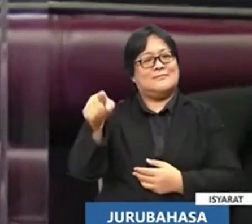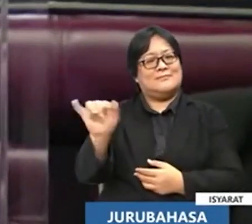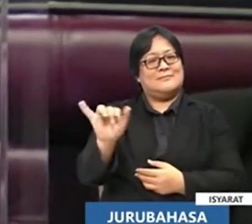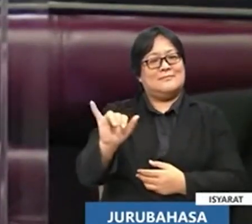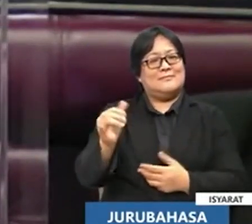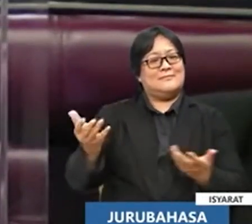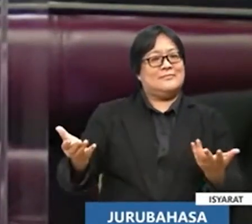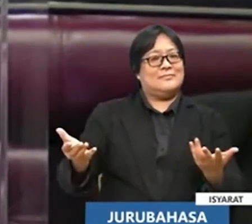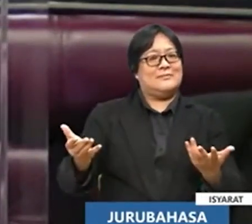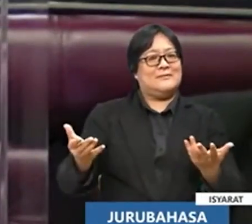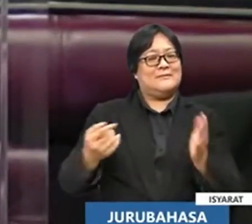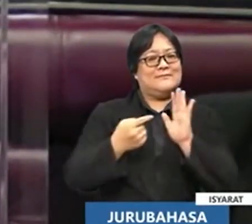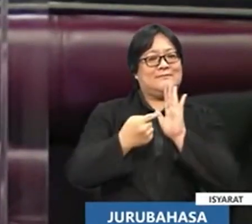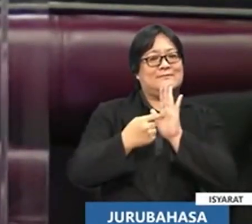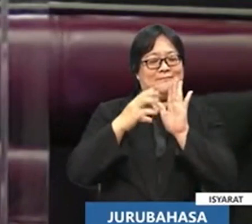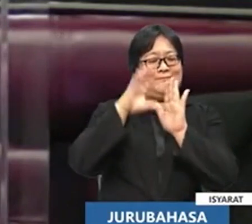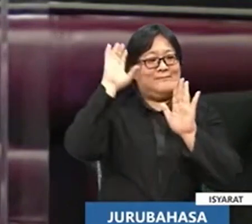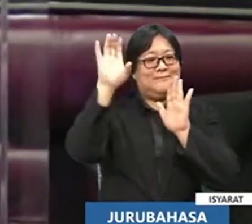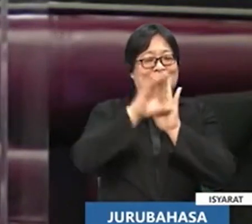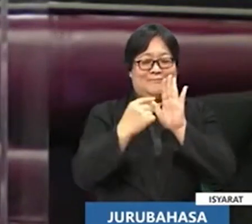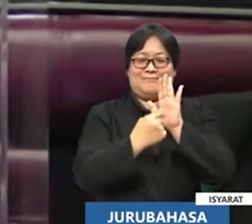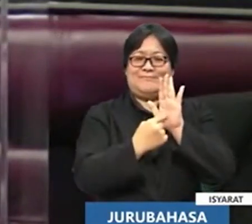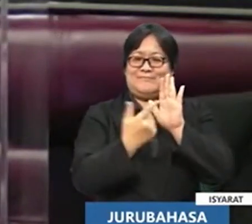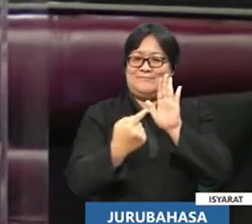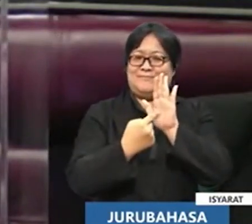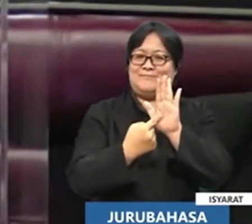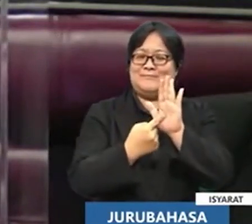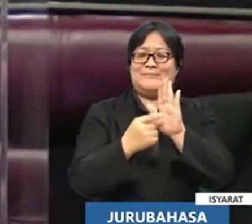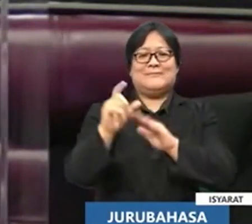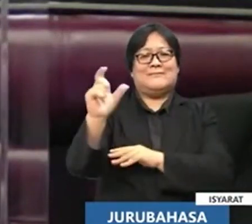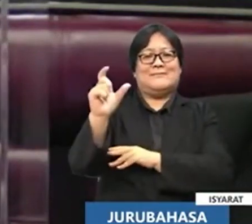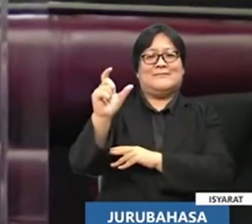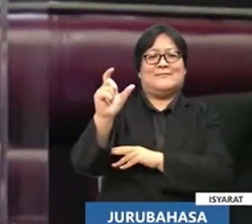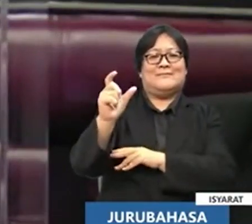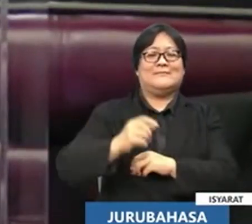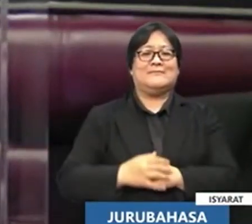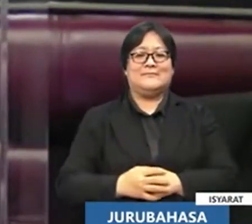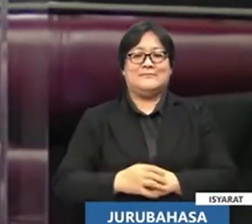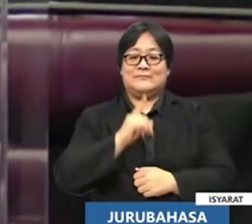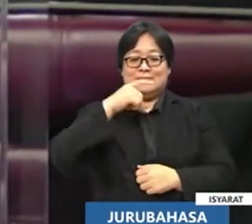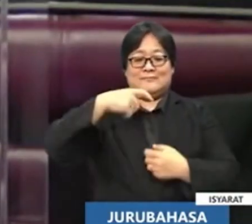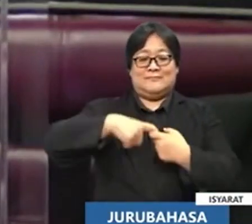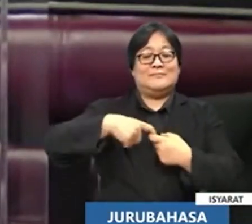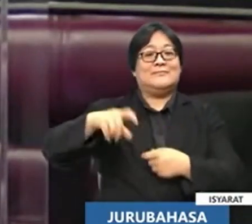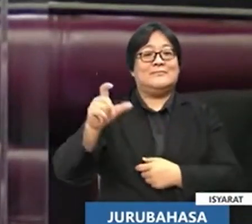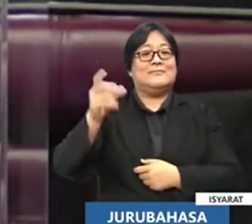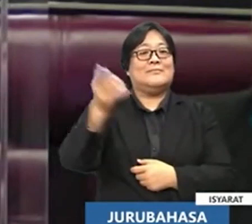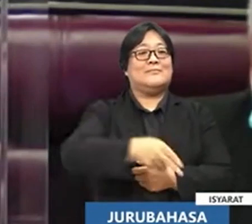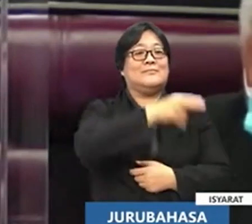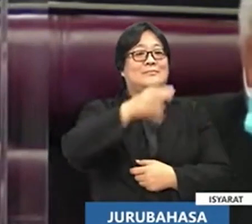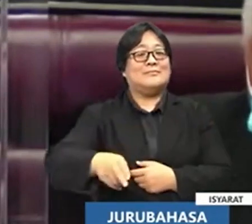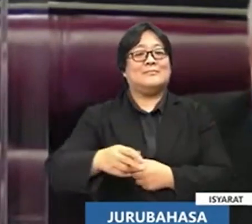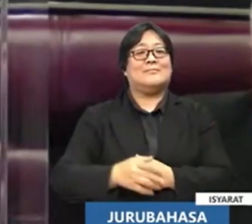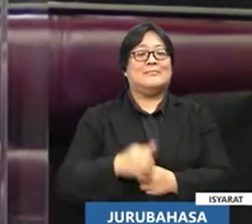dia pameran tuh menunjukkan keislaman dan ke dalam Islam diharamkan